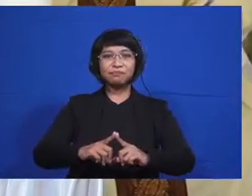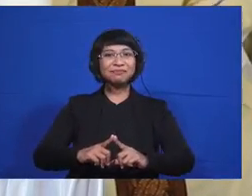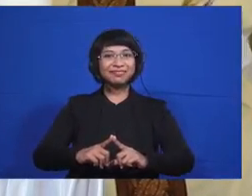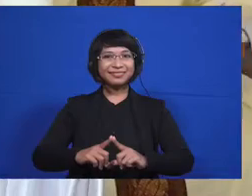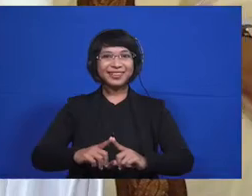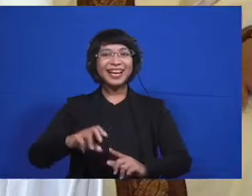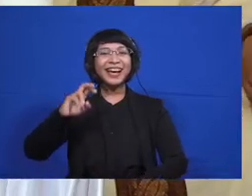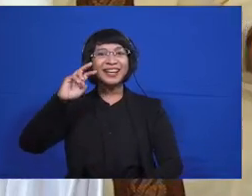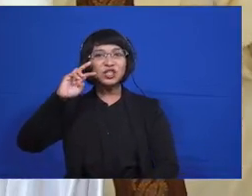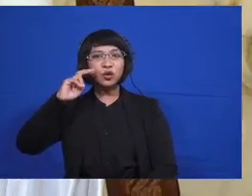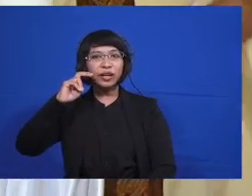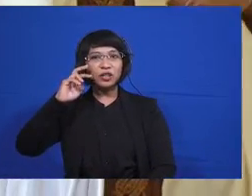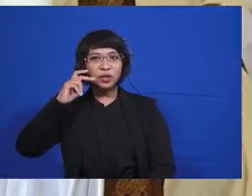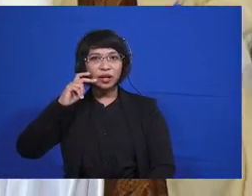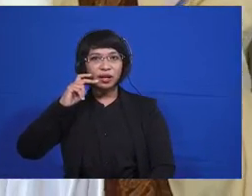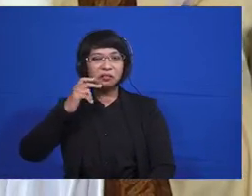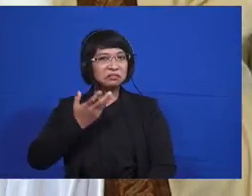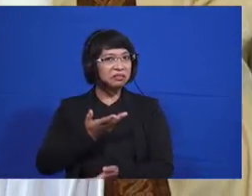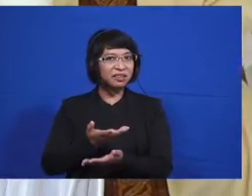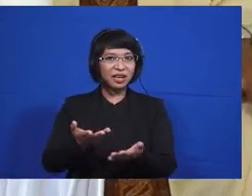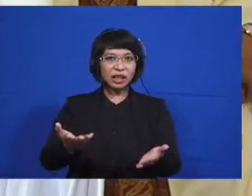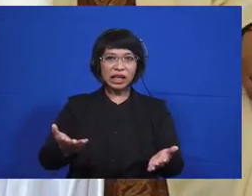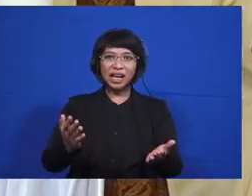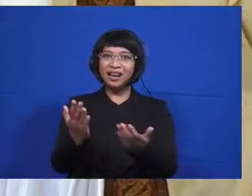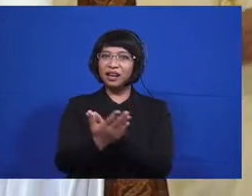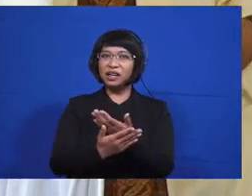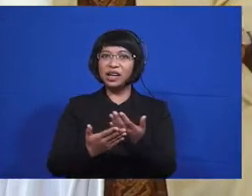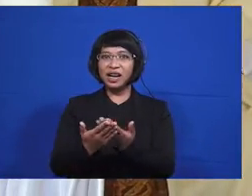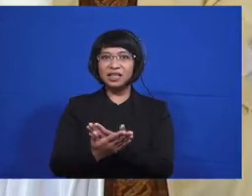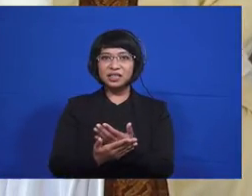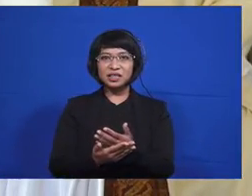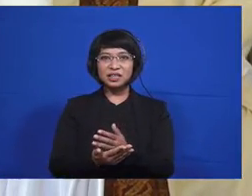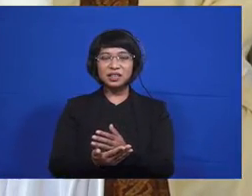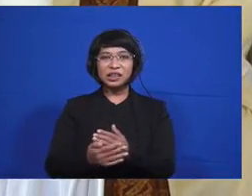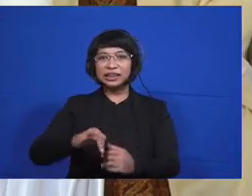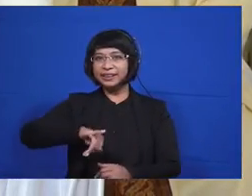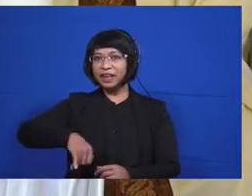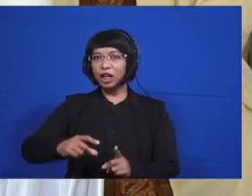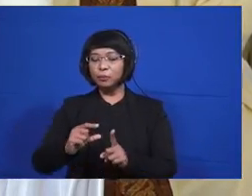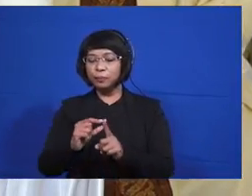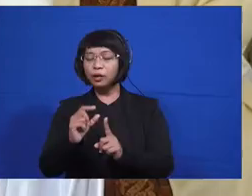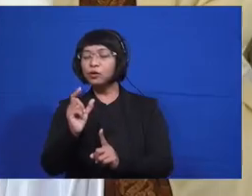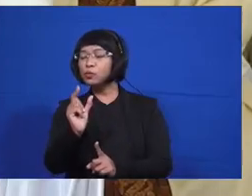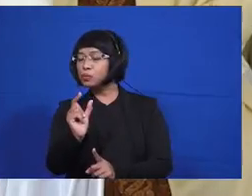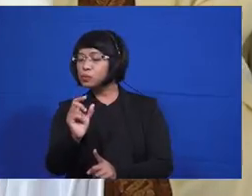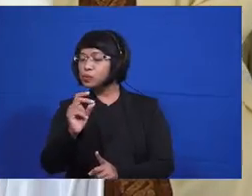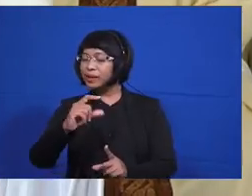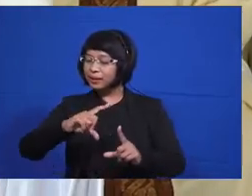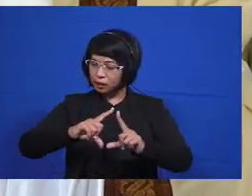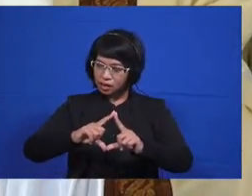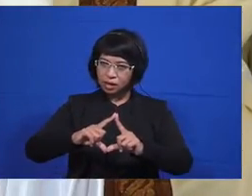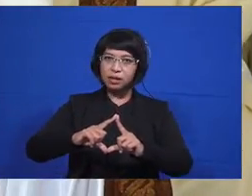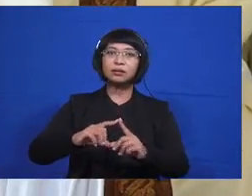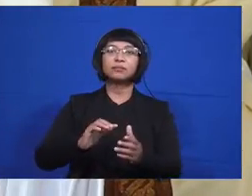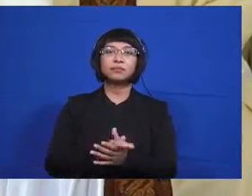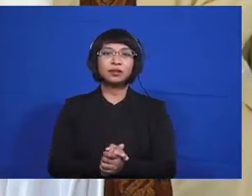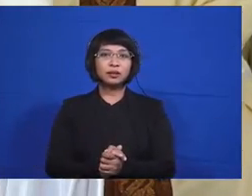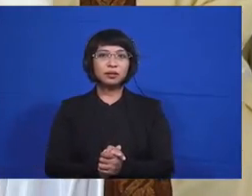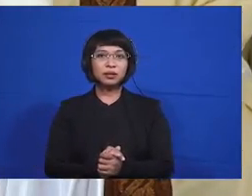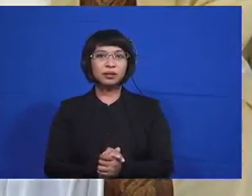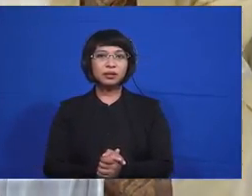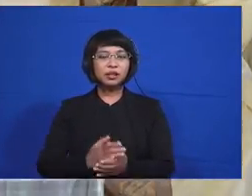Saudara-saudara, hendaklah kasih itu jangan pura-pura. Jauhilah yang jahat